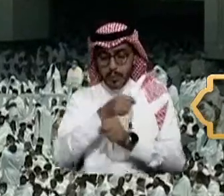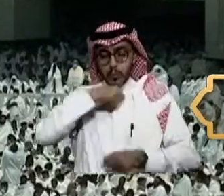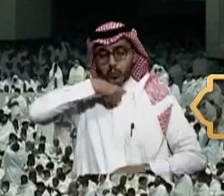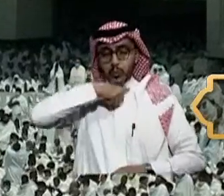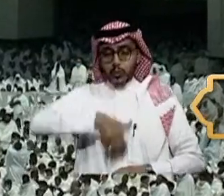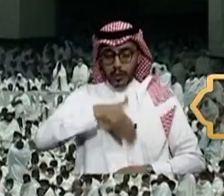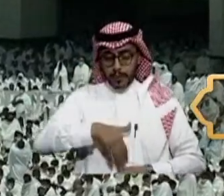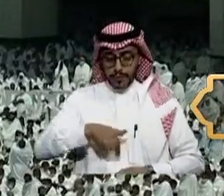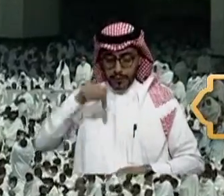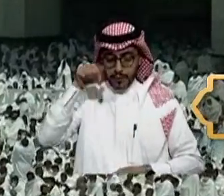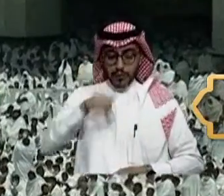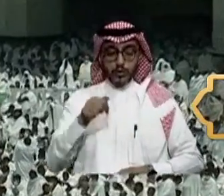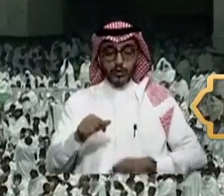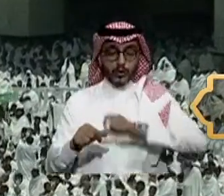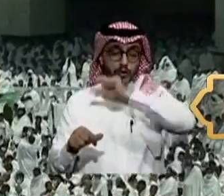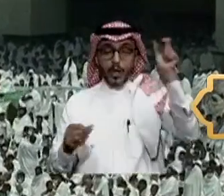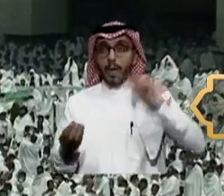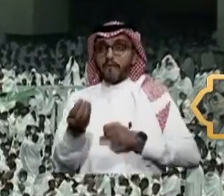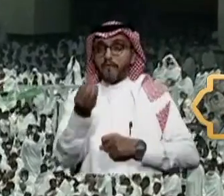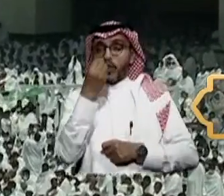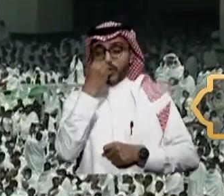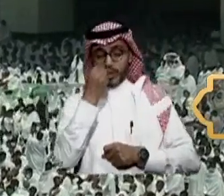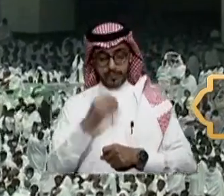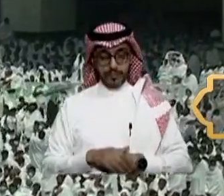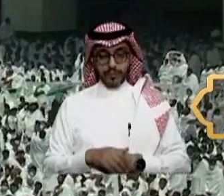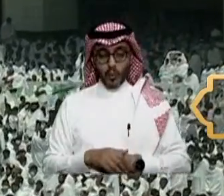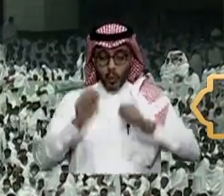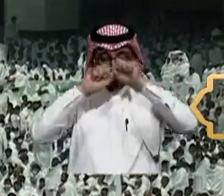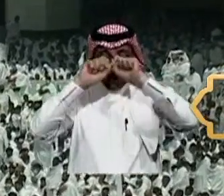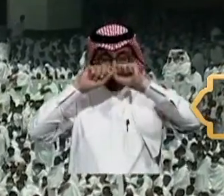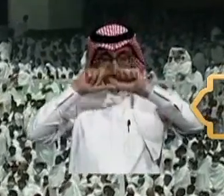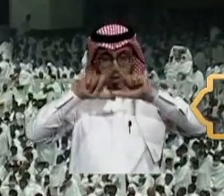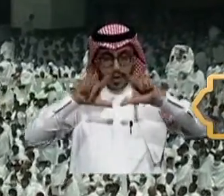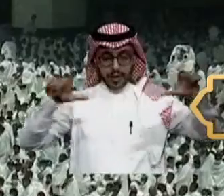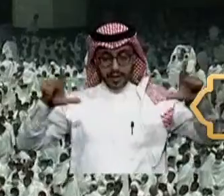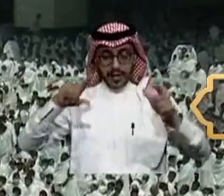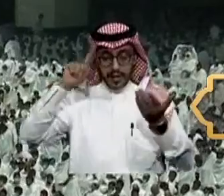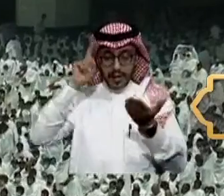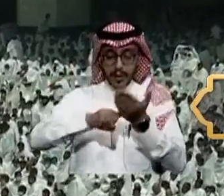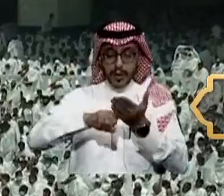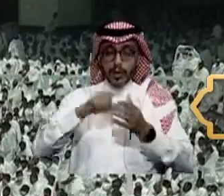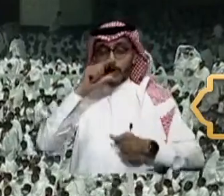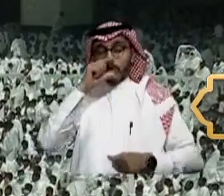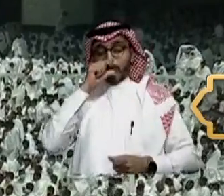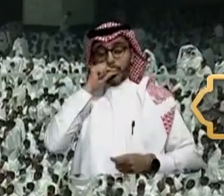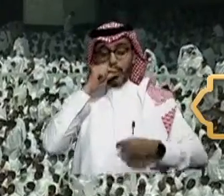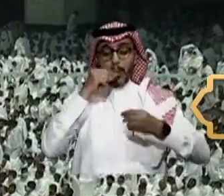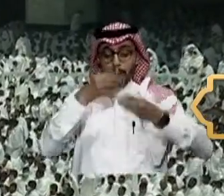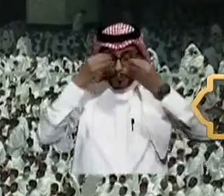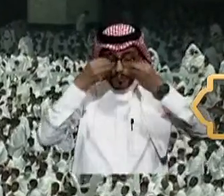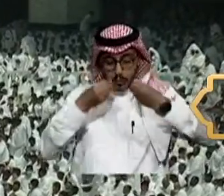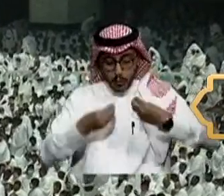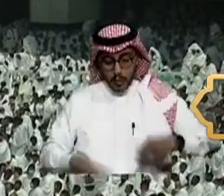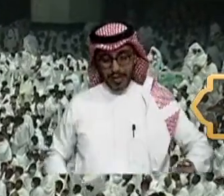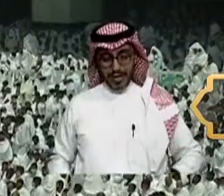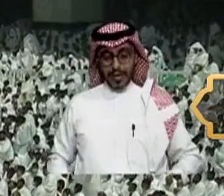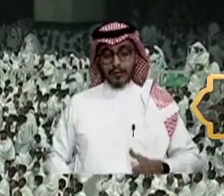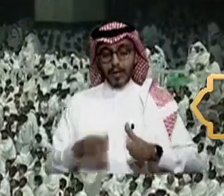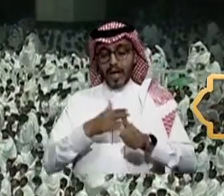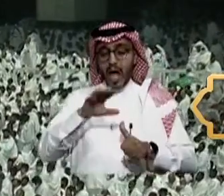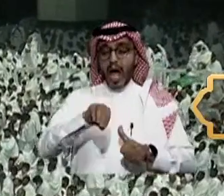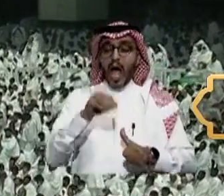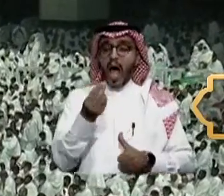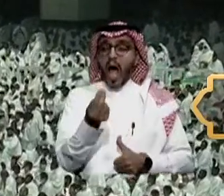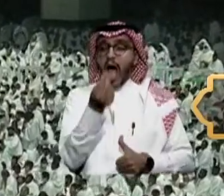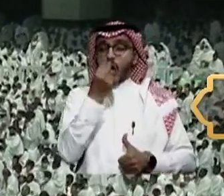وسلم في شان المفطرات بيانه ان الصيام لا يبطله لا يبطله الا